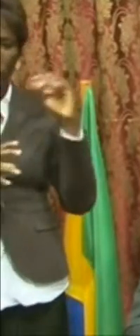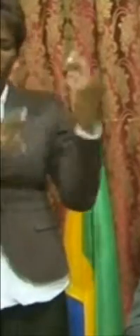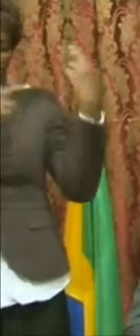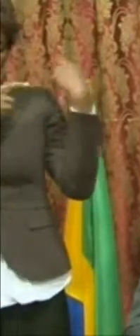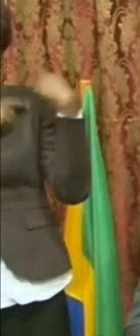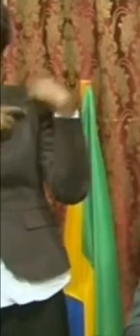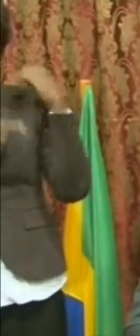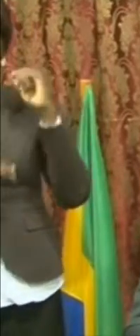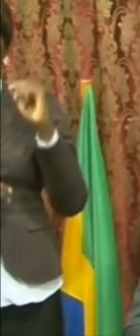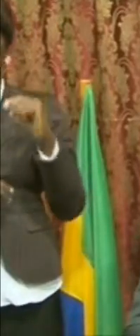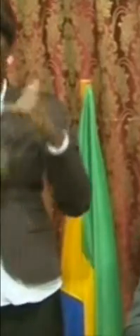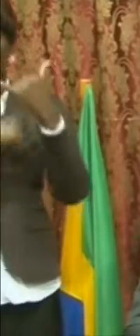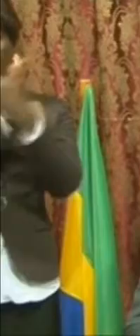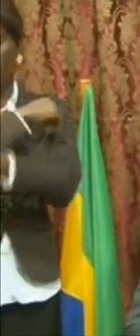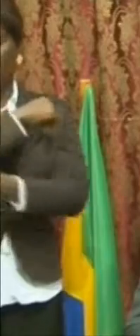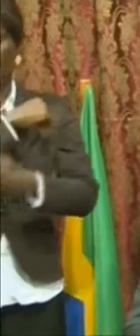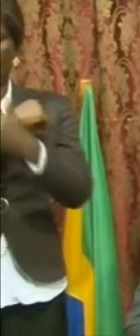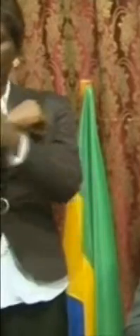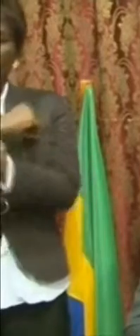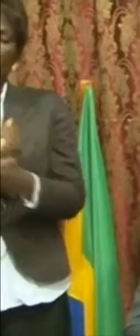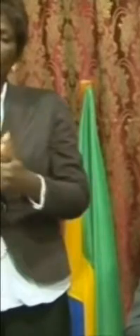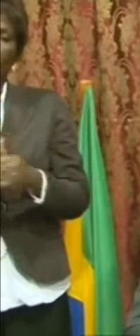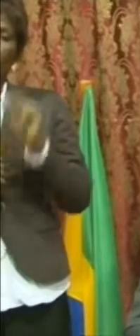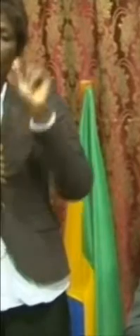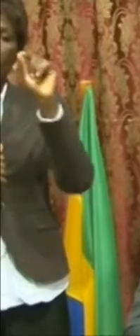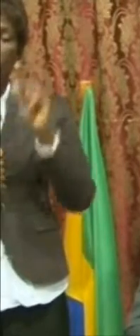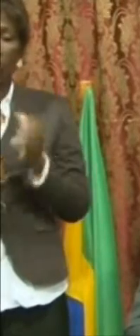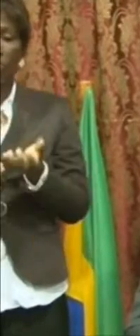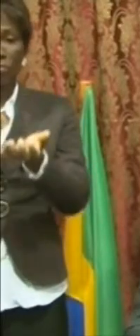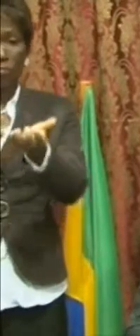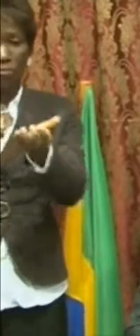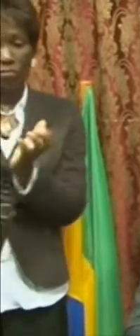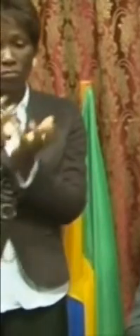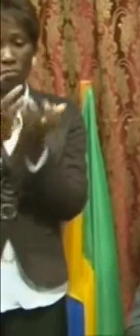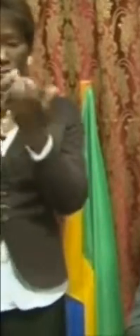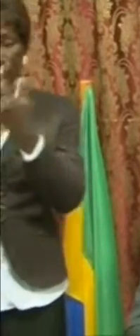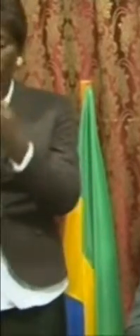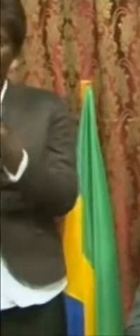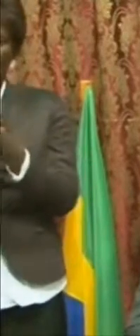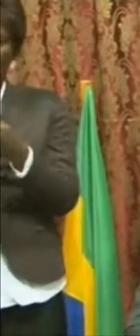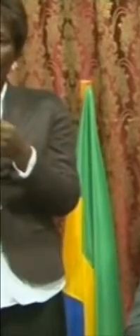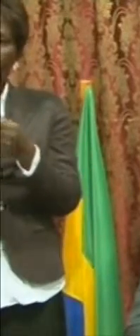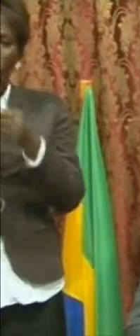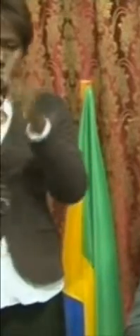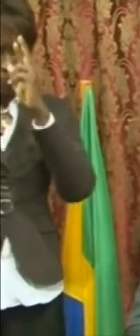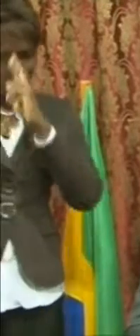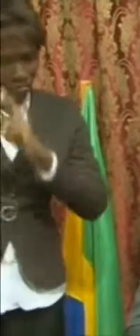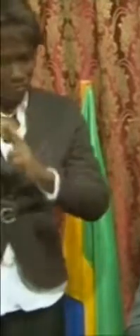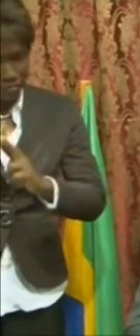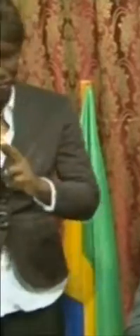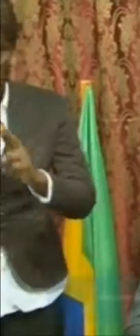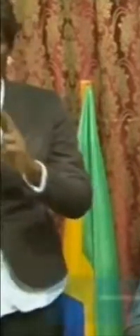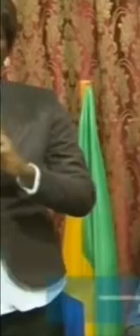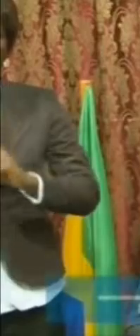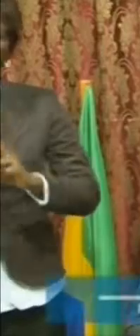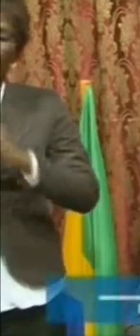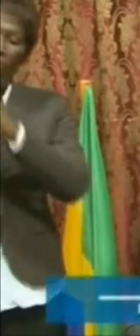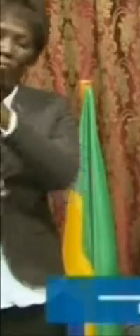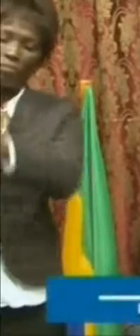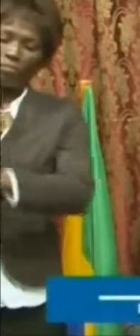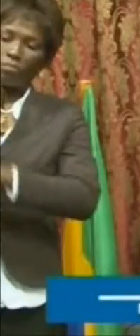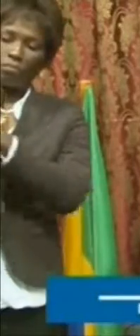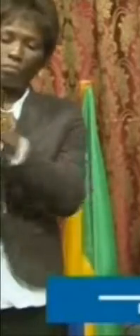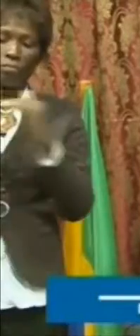en mal notre cohésion sociale et le respect des principes universels d'égalité entre les